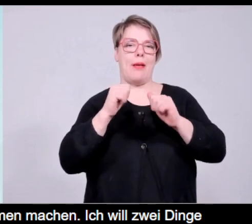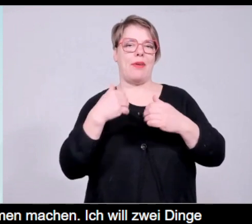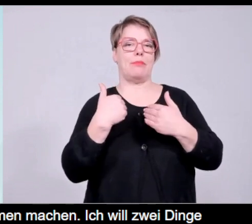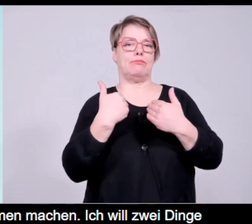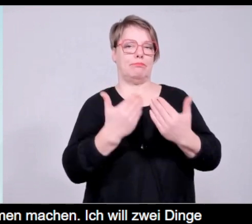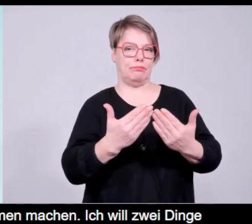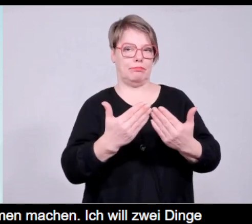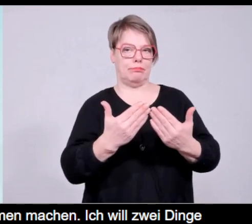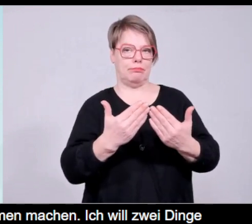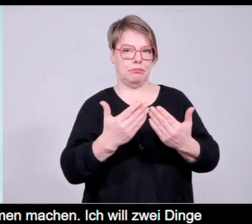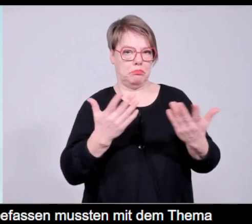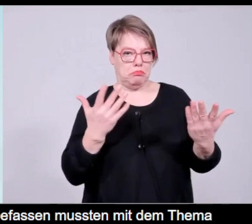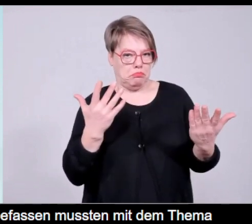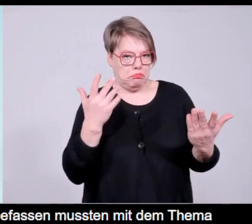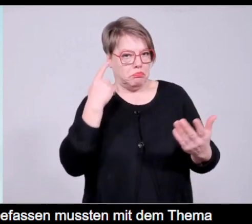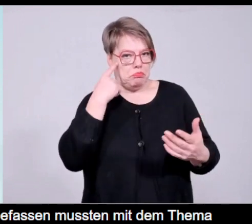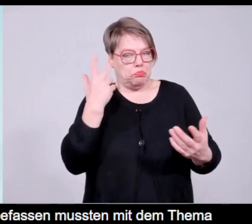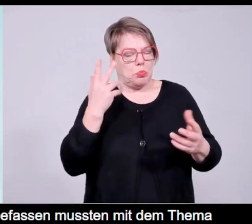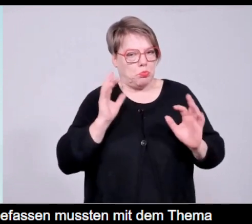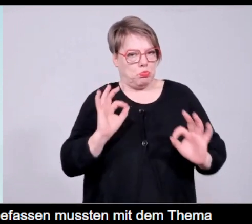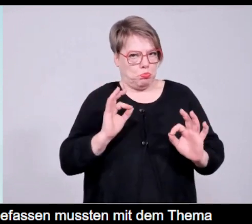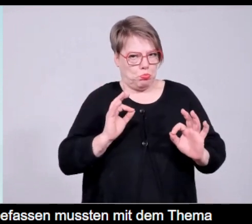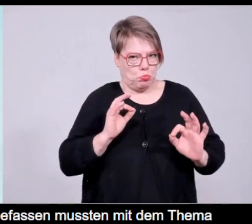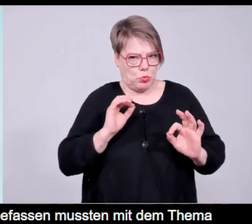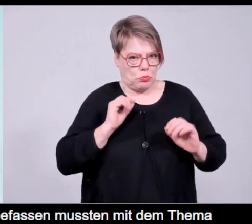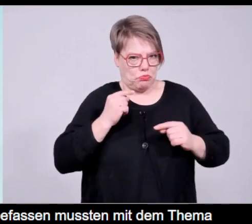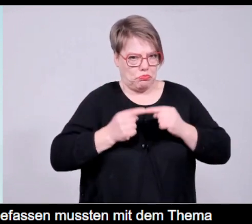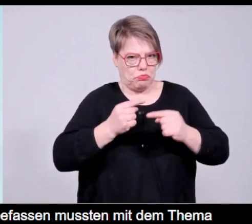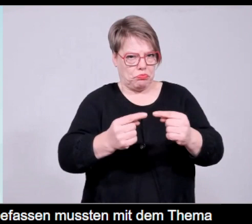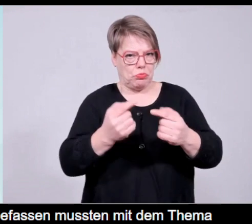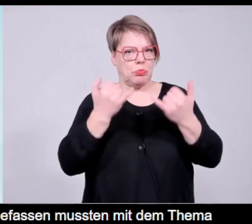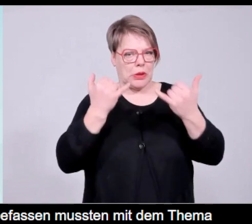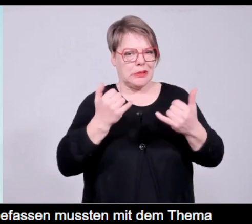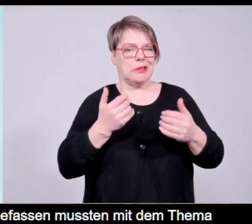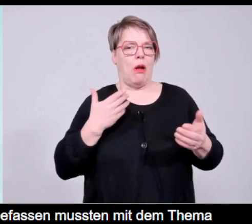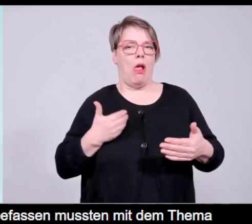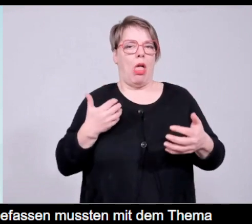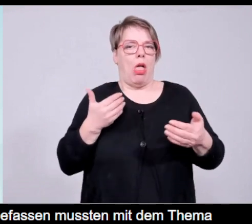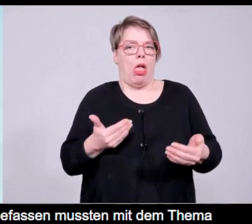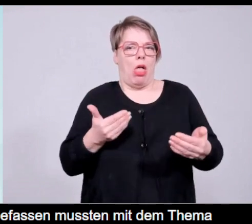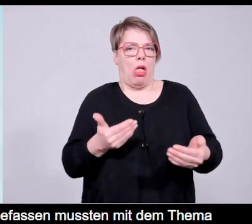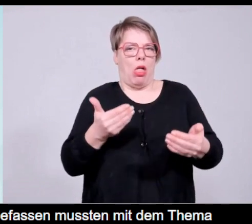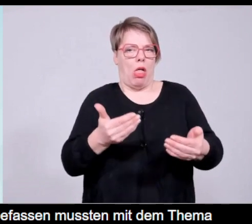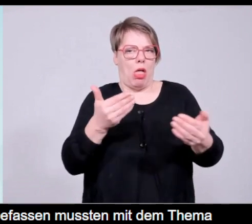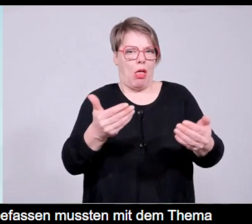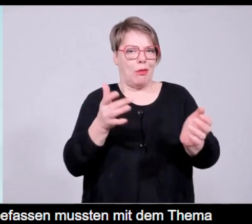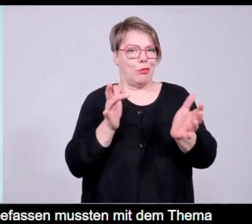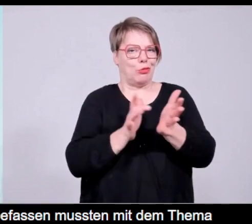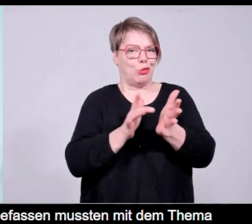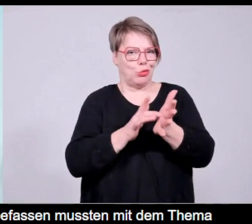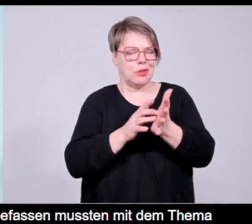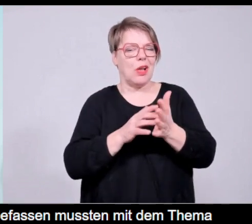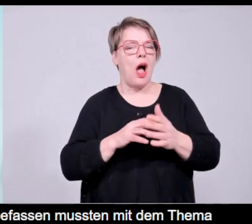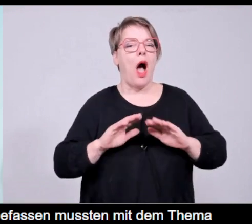aber nicht die anderen, also nicht Pellet, nicht Öl und andere, die halt nicht leitungsgebunden